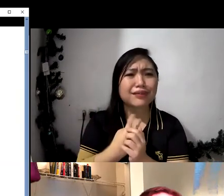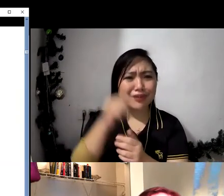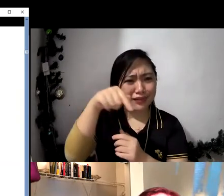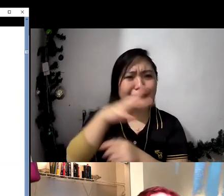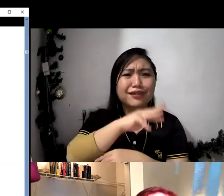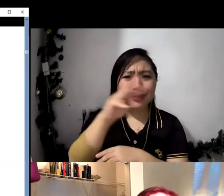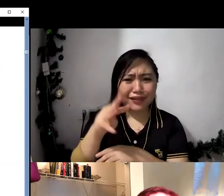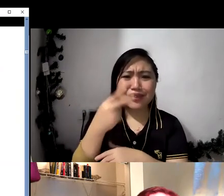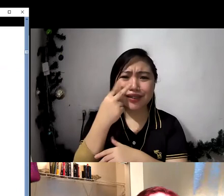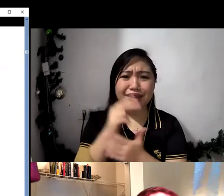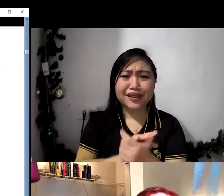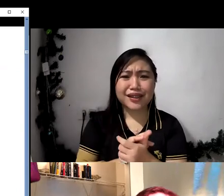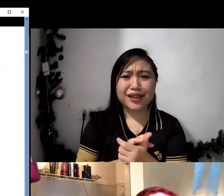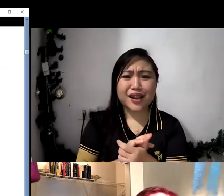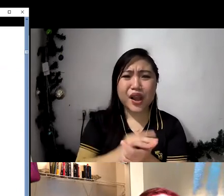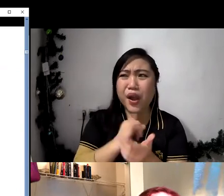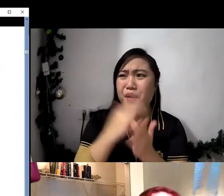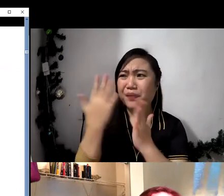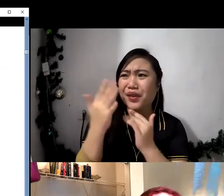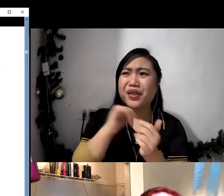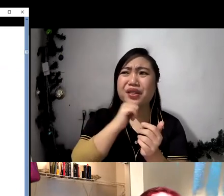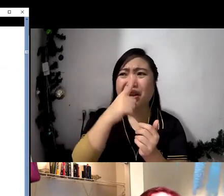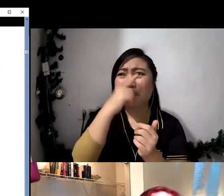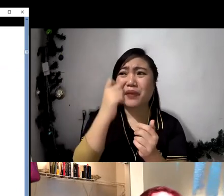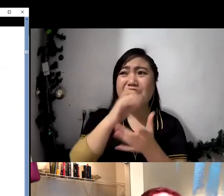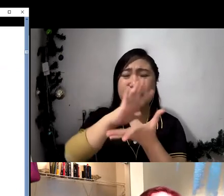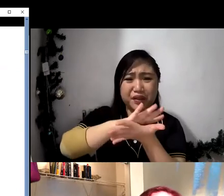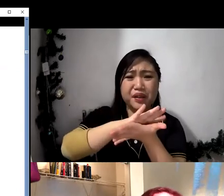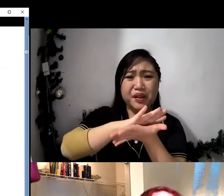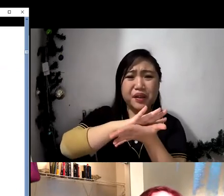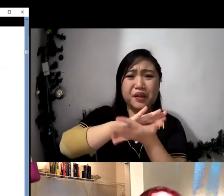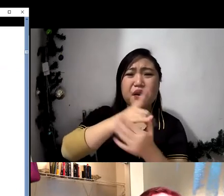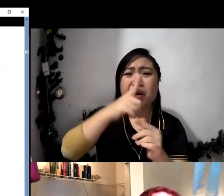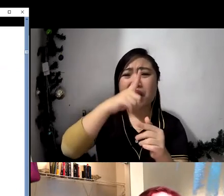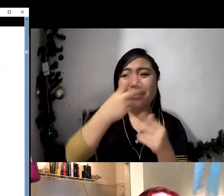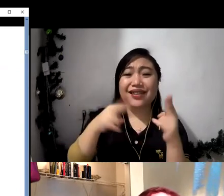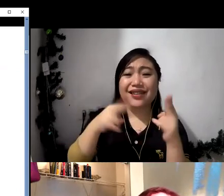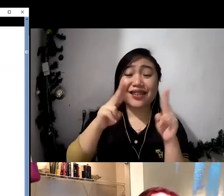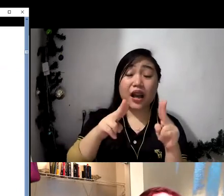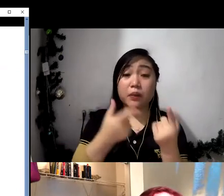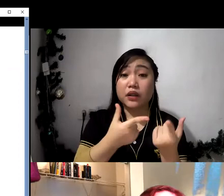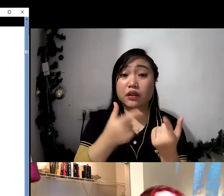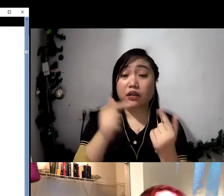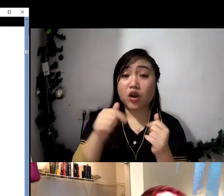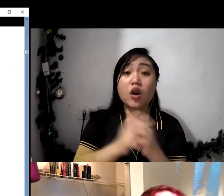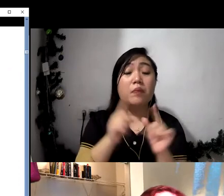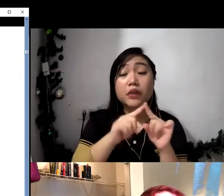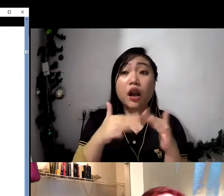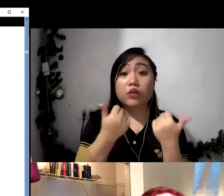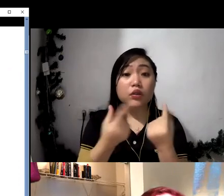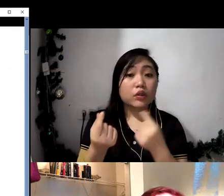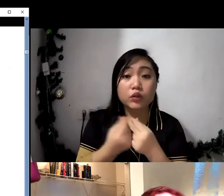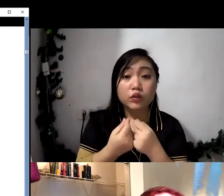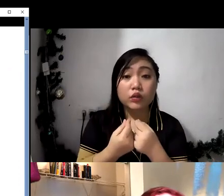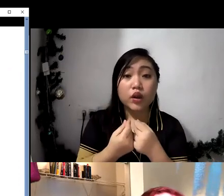ng sana hindi dahil ganitong sitwasyon kaya nangyari ito, pero paano natin i-ensure na whatever we do for